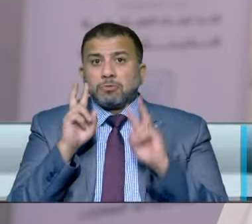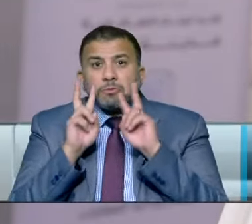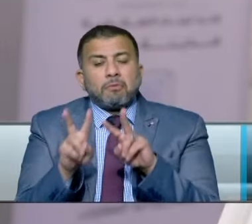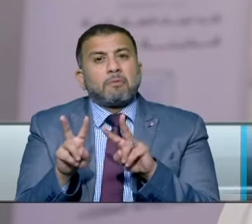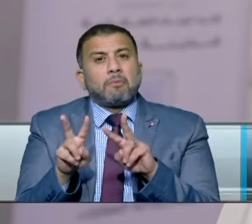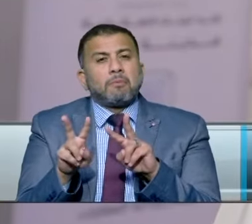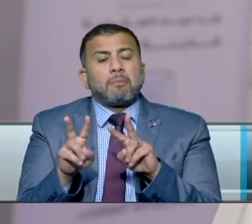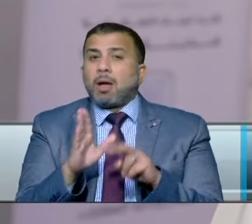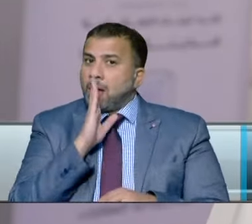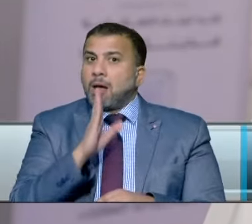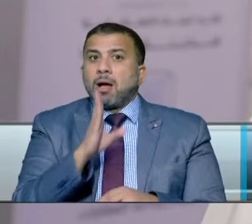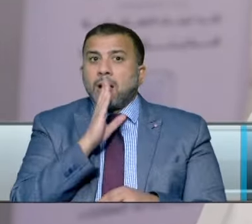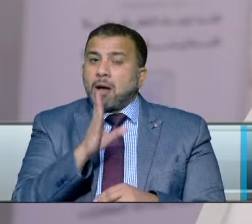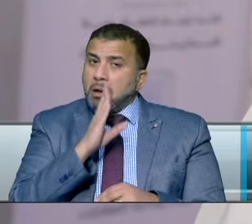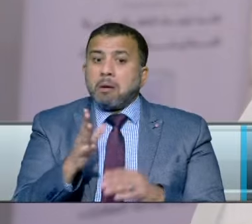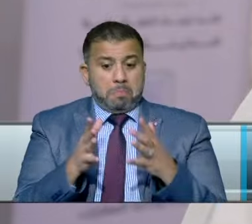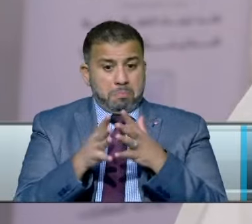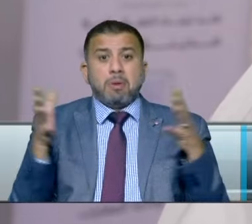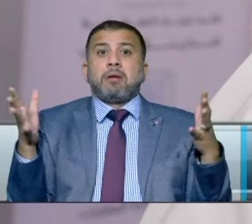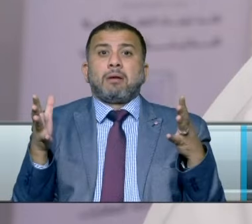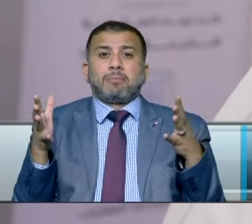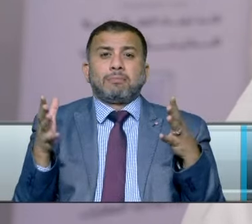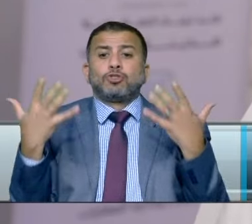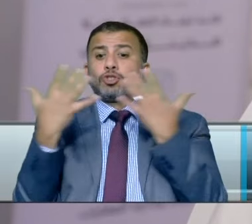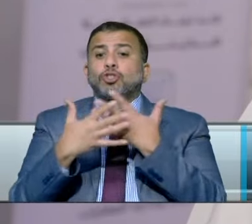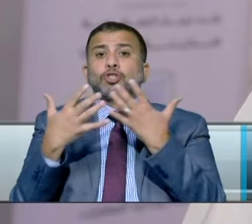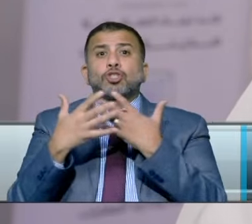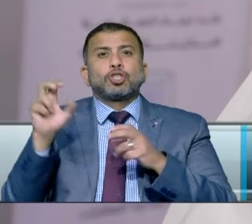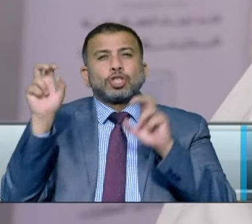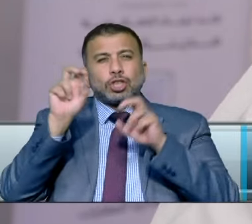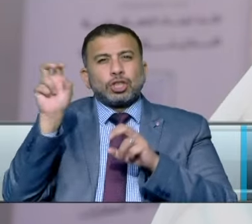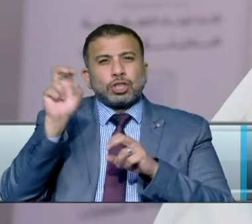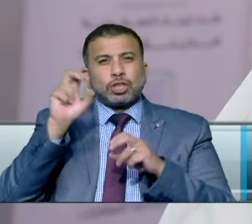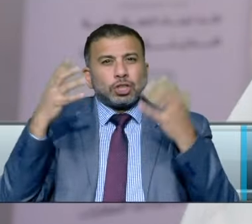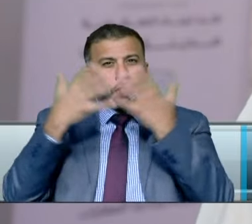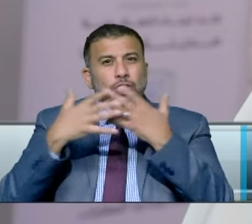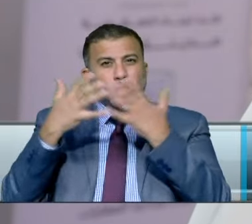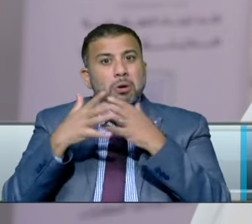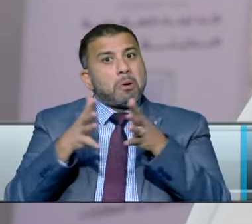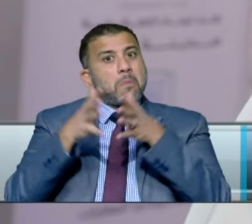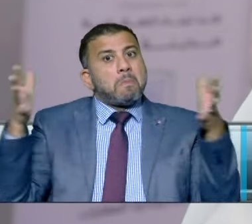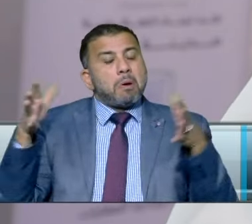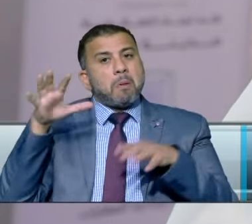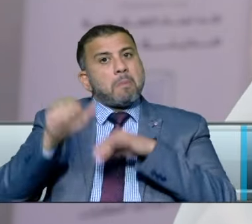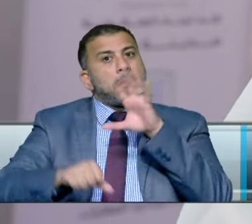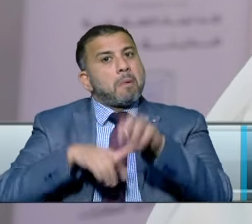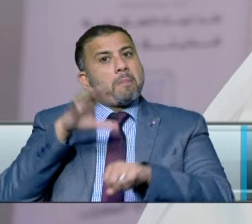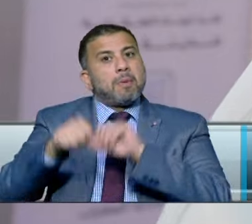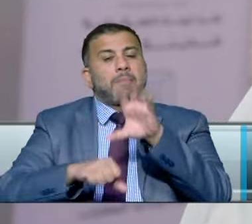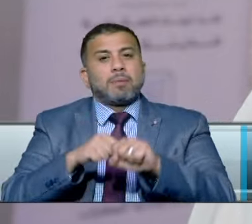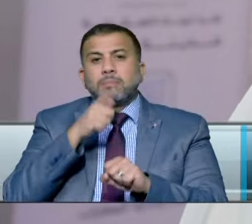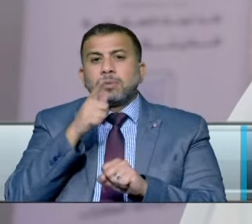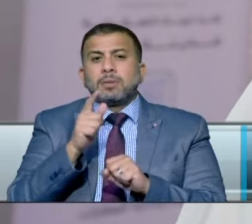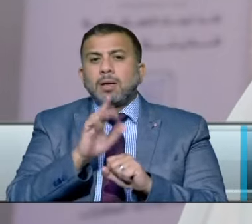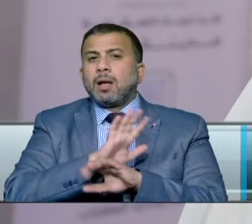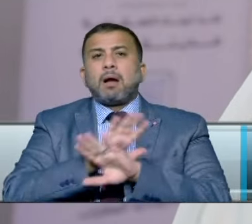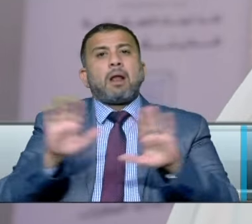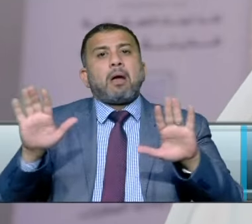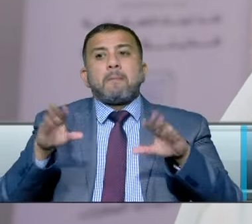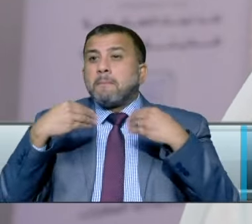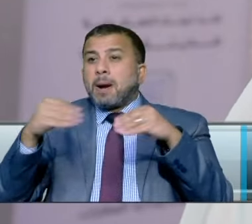كانت كبيرة، وشركات كبيرة الحمد لله، بعض الشركات الموجودة ما شاء الله سكرت كل